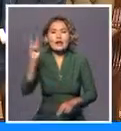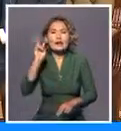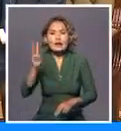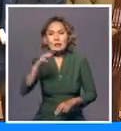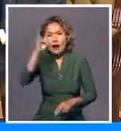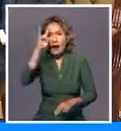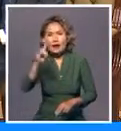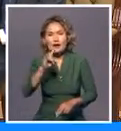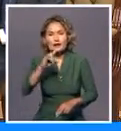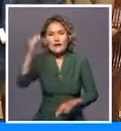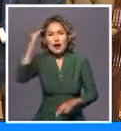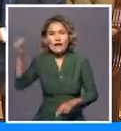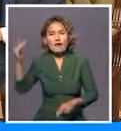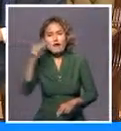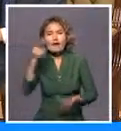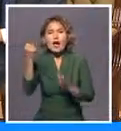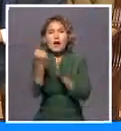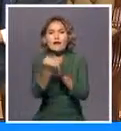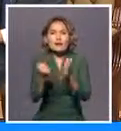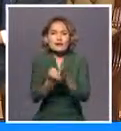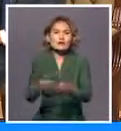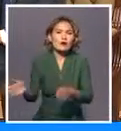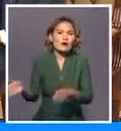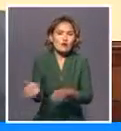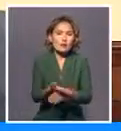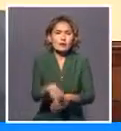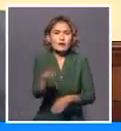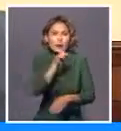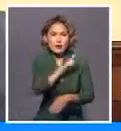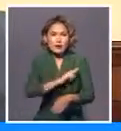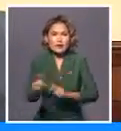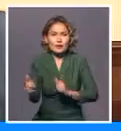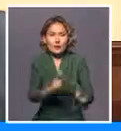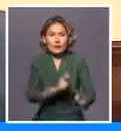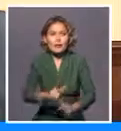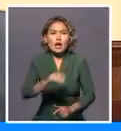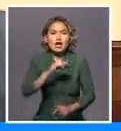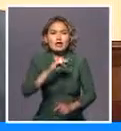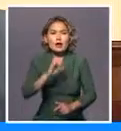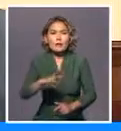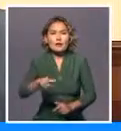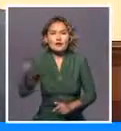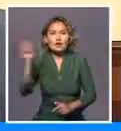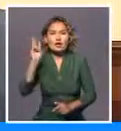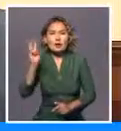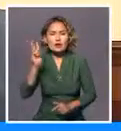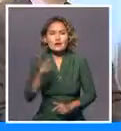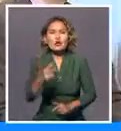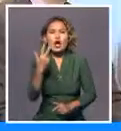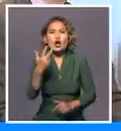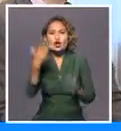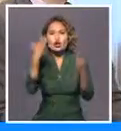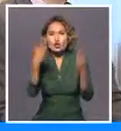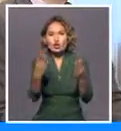екі ел арасында визасыз жүру тәртібін орнатуға атсалысатынын жеткізді. Қабиболла Жақыпов елшіге 3 жыл ішінде қос